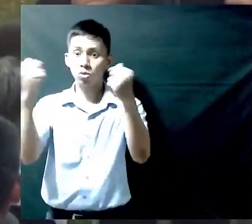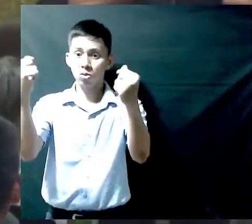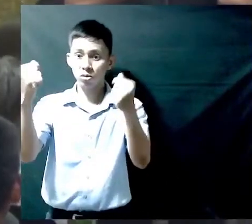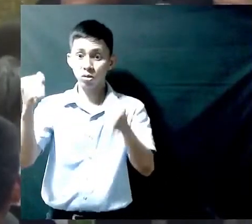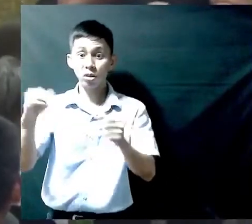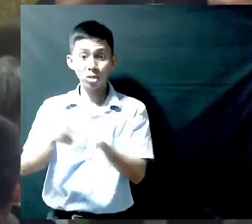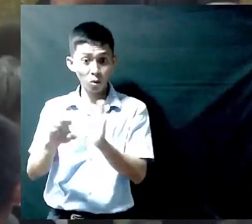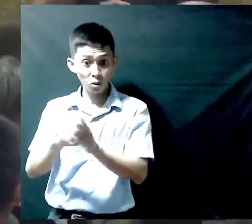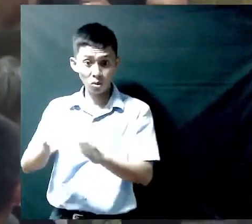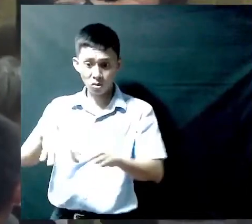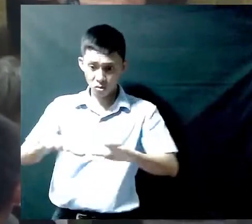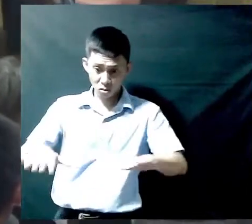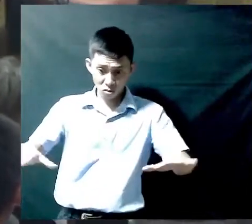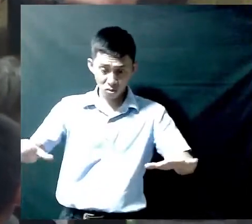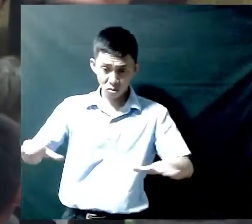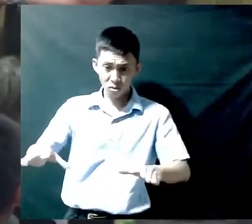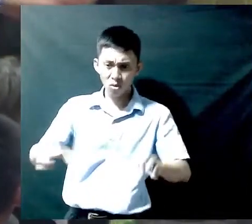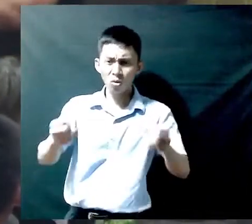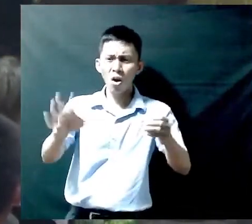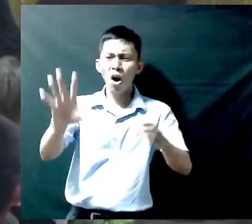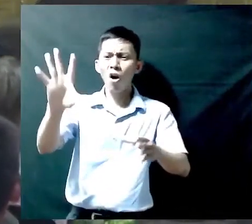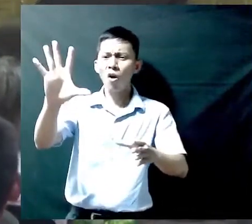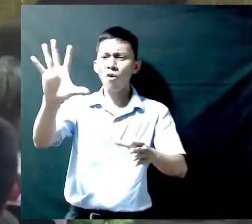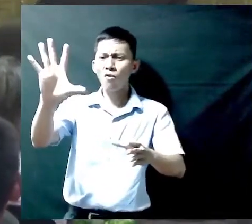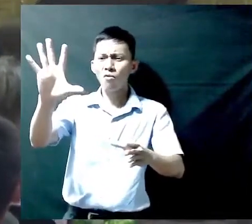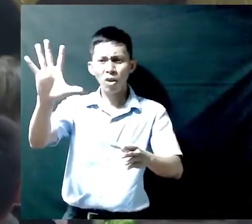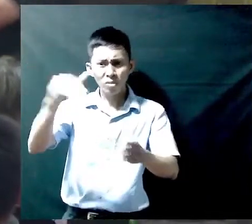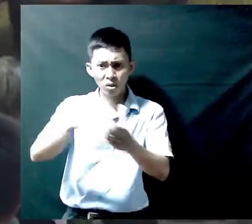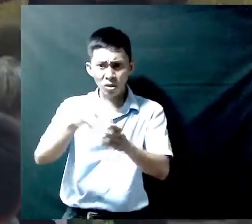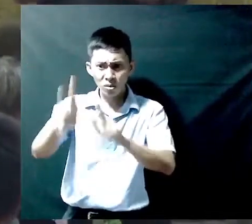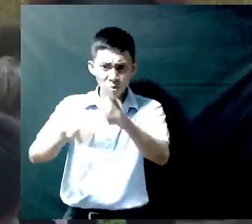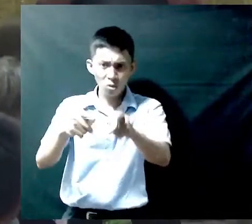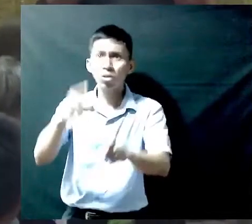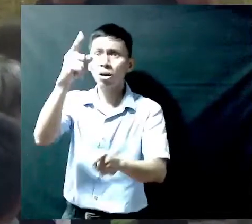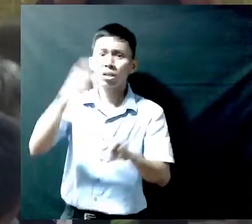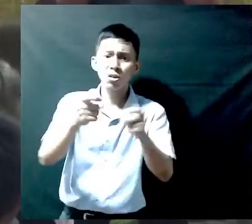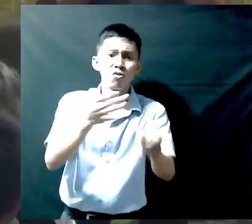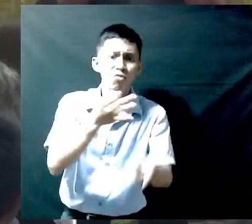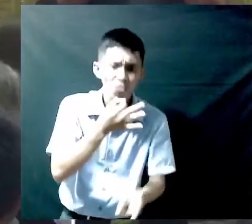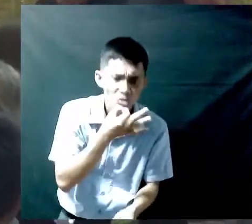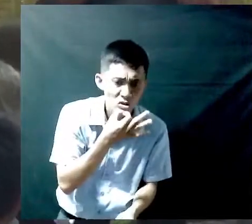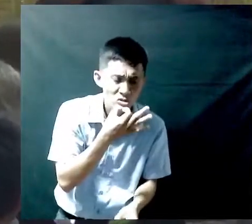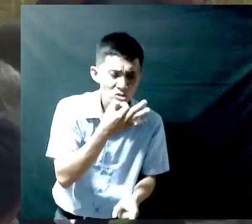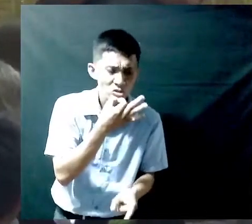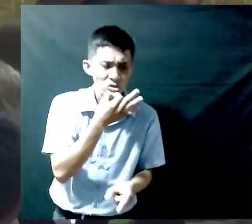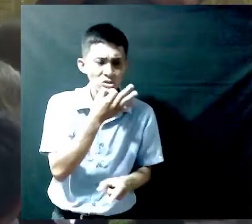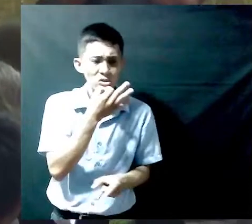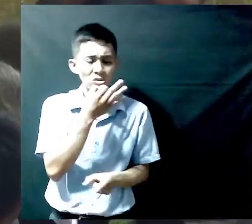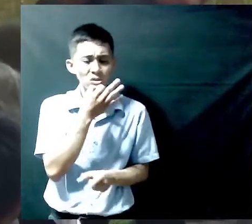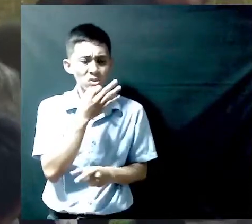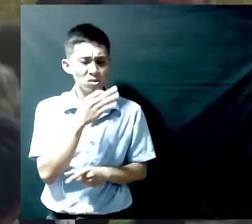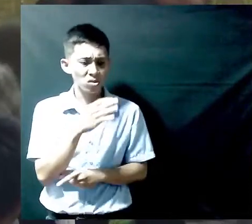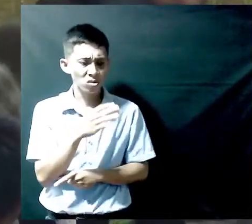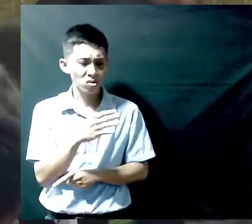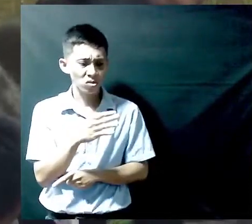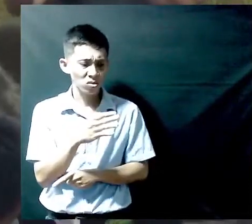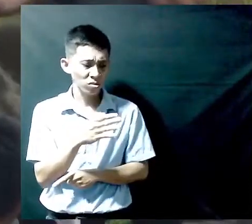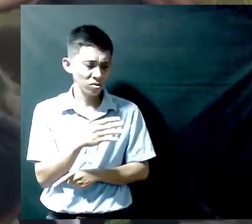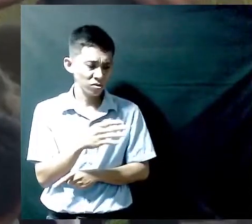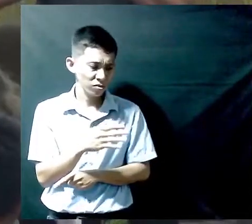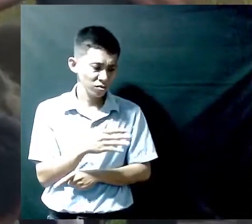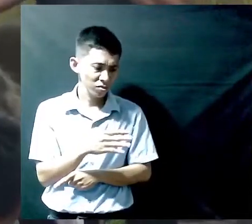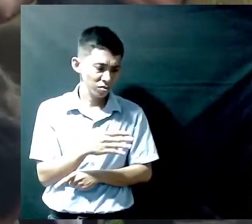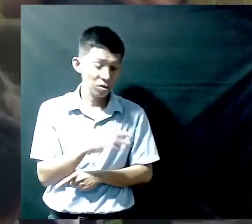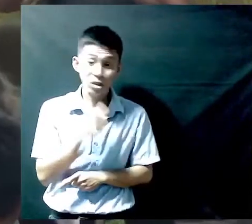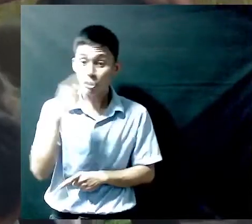yun eh. But the Bible says, when he took the loaves, wow! Nung nasa kamay na ni Lord, hindi na para